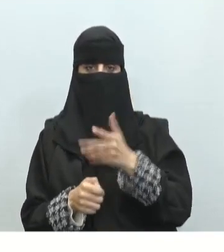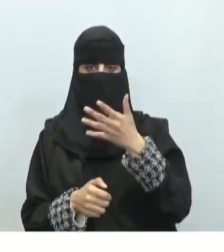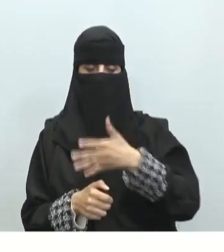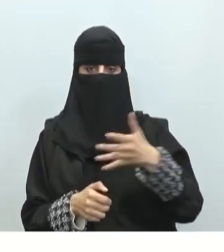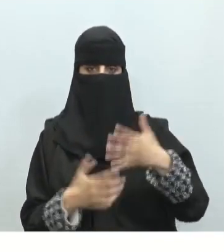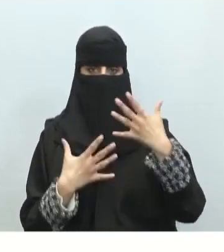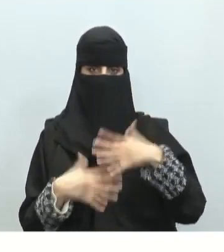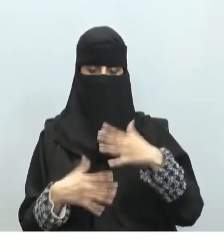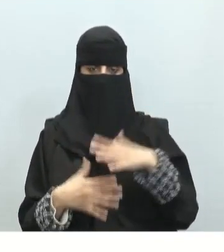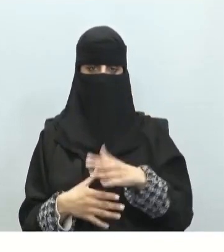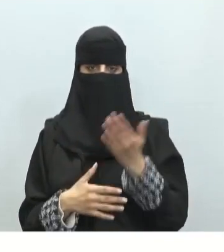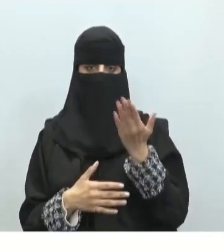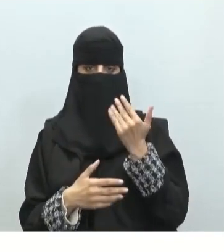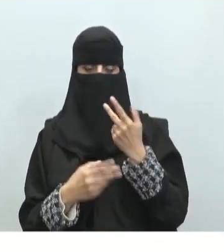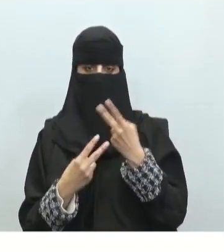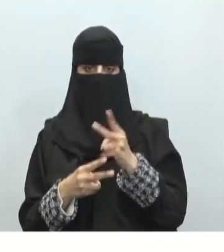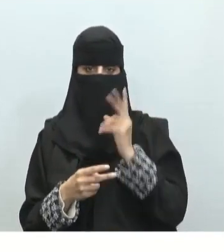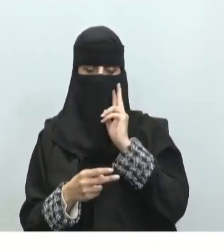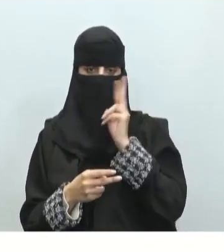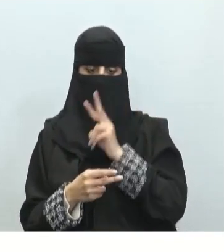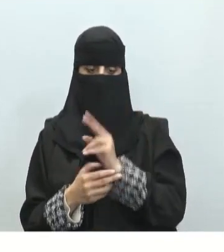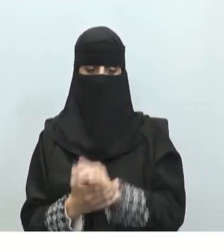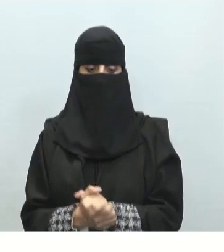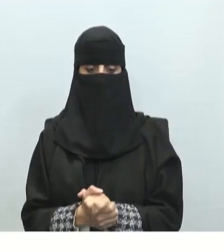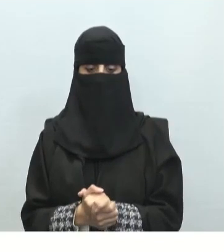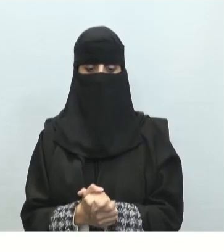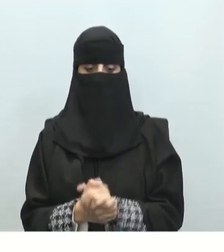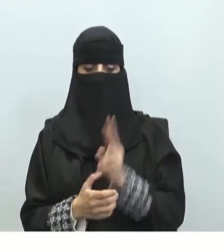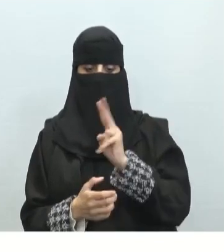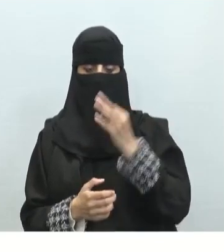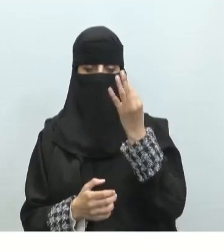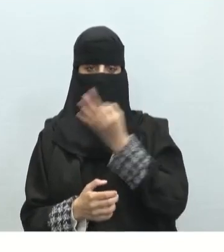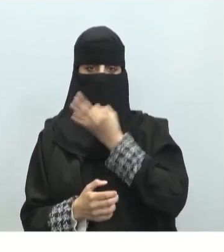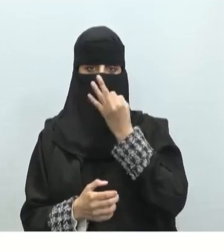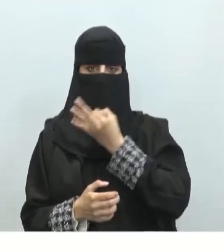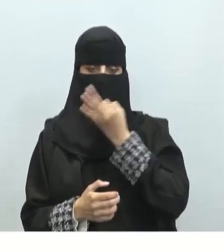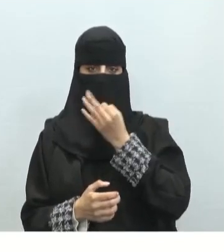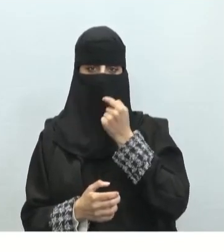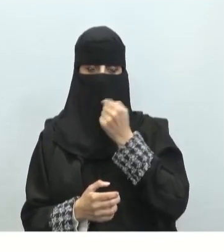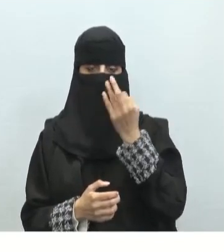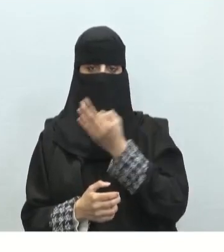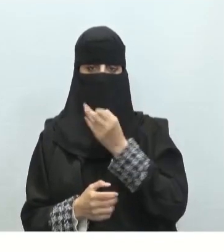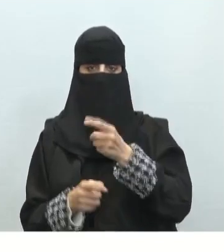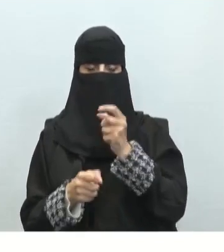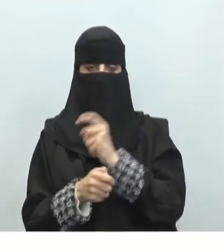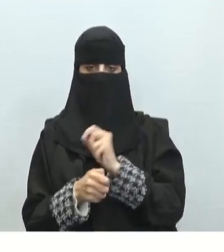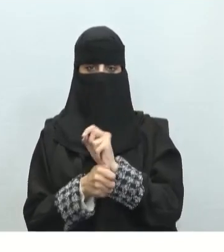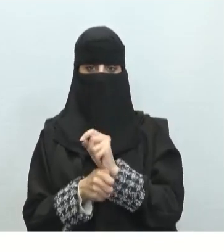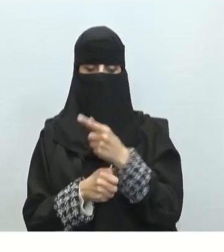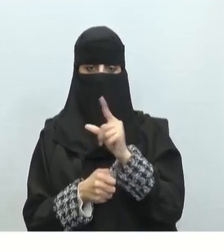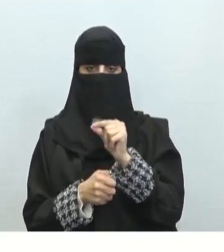يرتدي قبل ان نكمل هذه الجمله تردد هنا تردد الالسنه